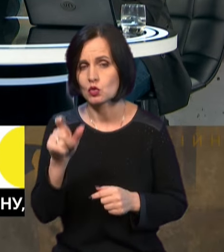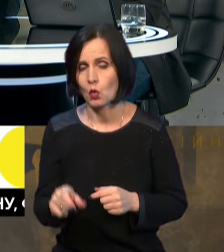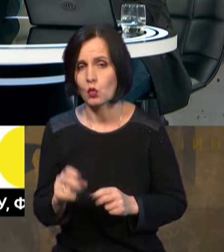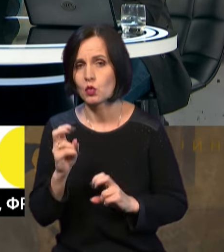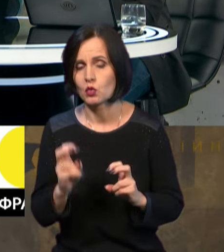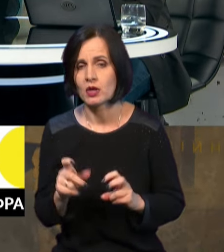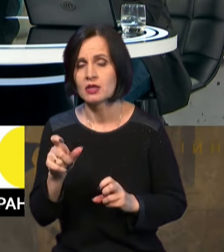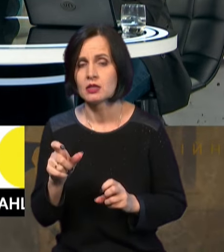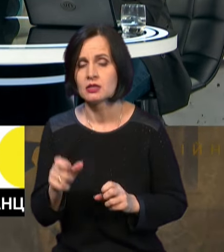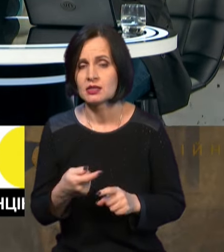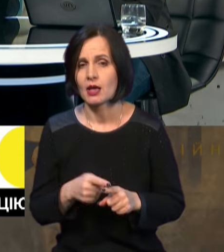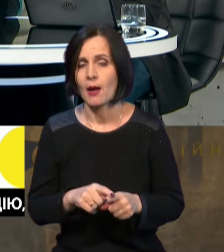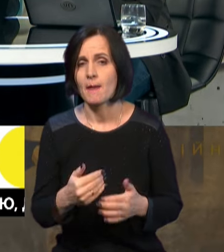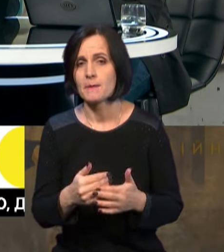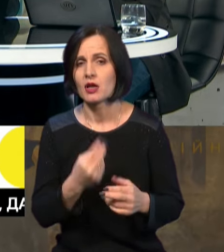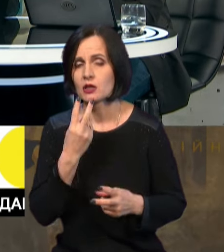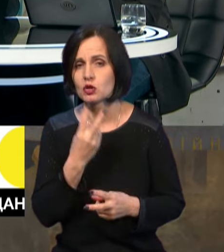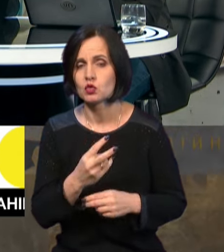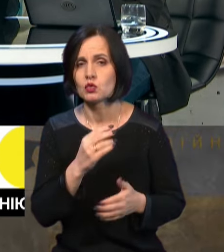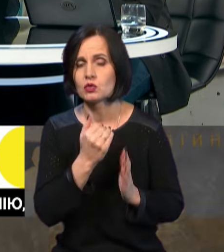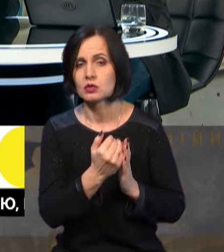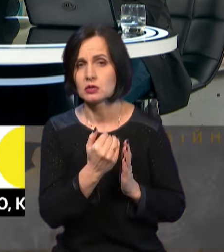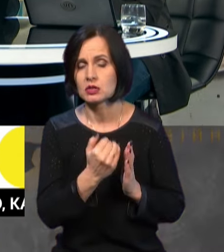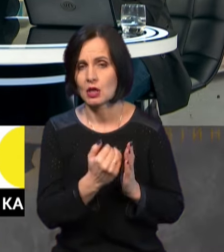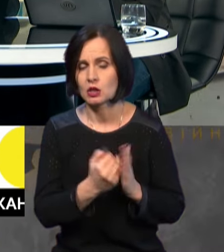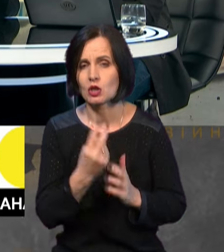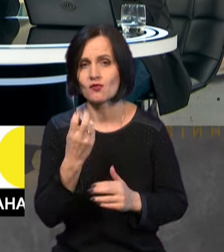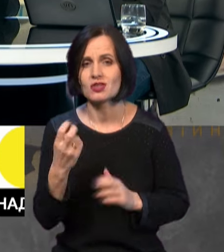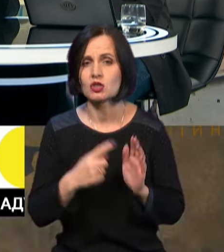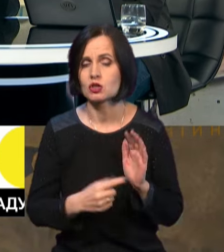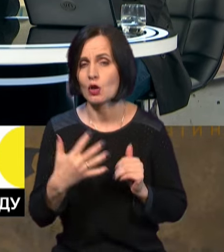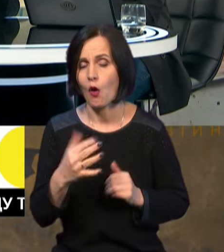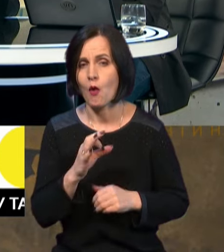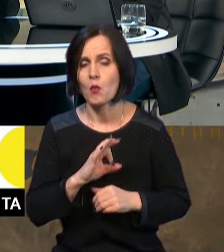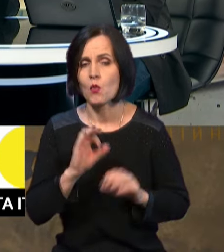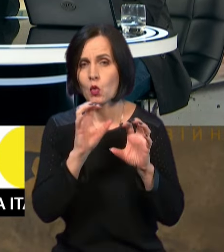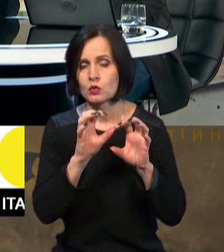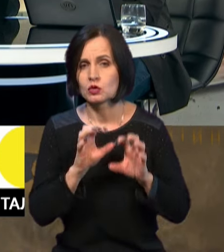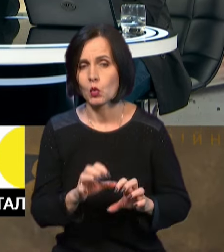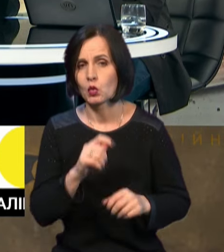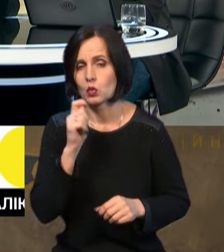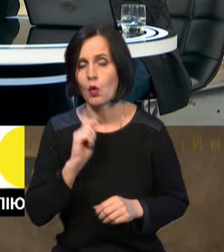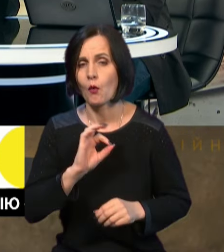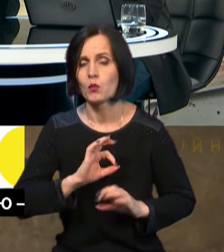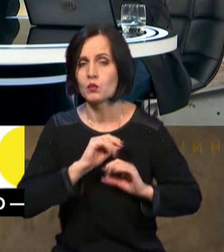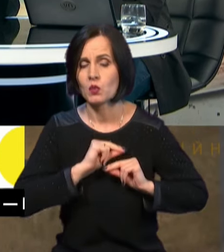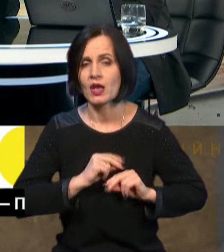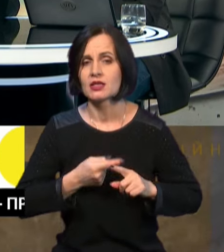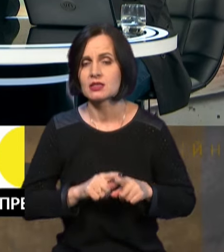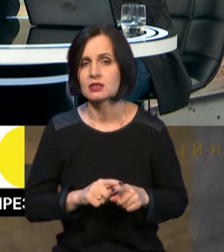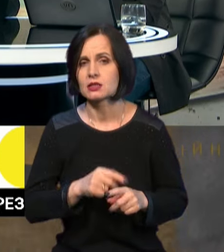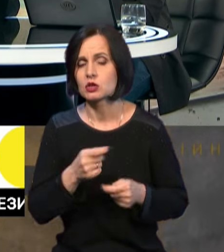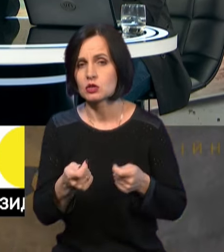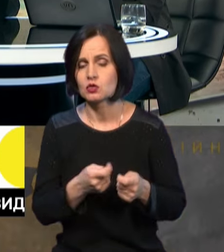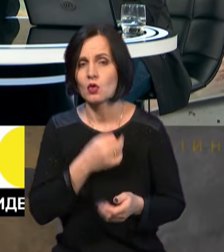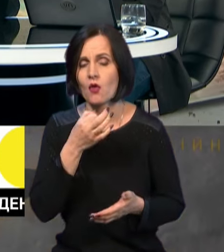передбачено статтею 265 Кодексу законів про працю України. Це також може бути адміністративна відповідальність у